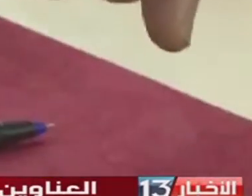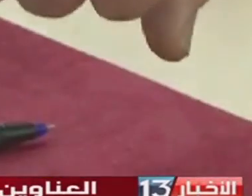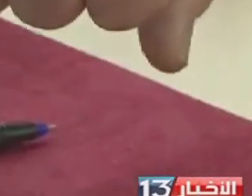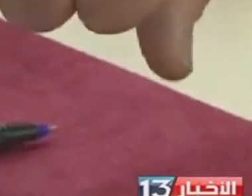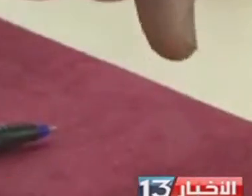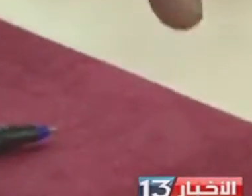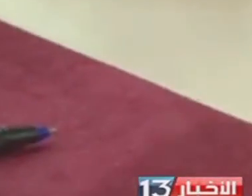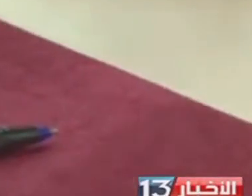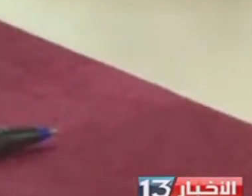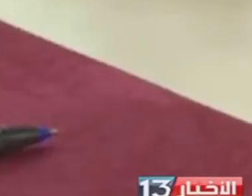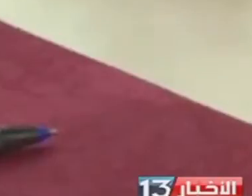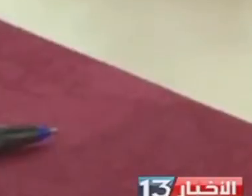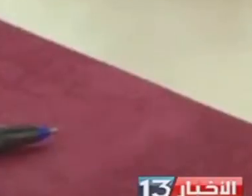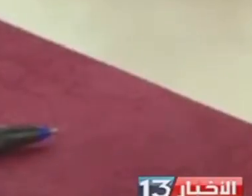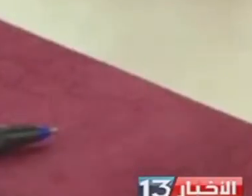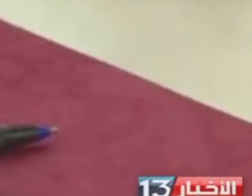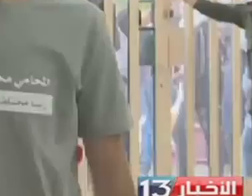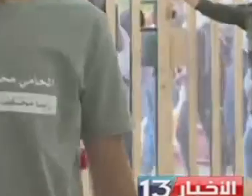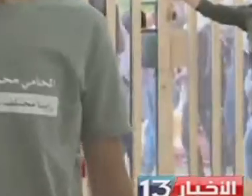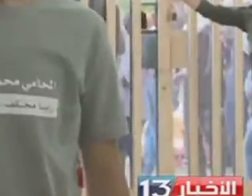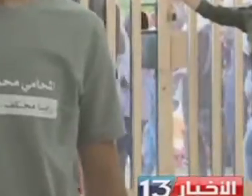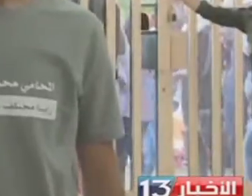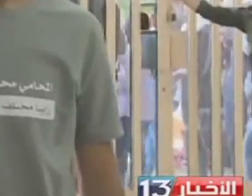وسط انتقادات دوليه